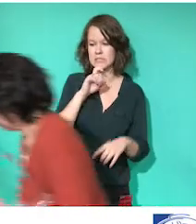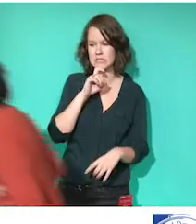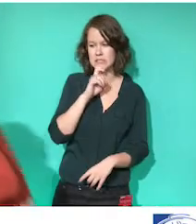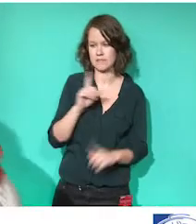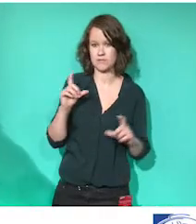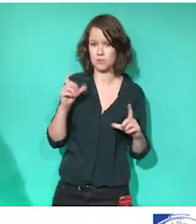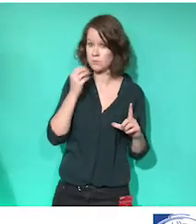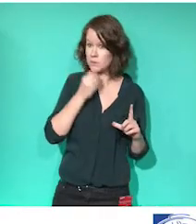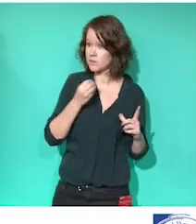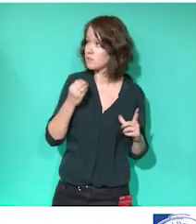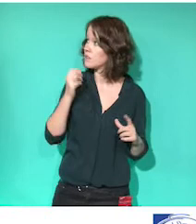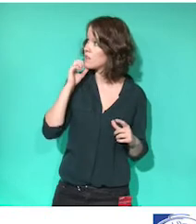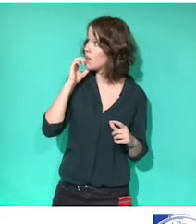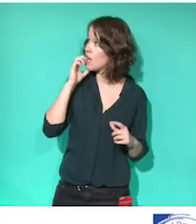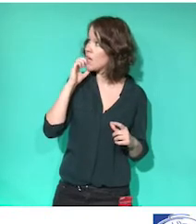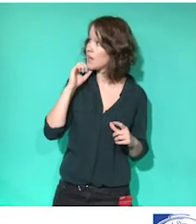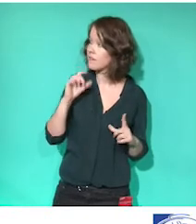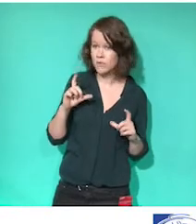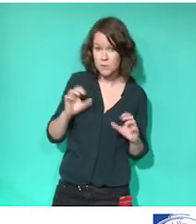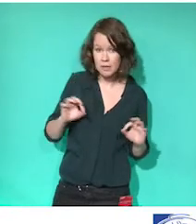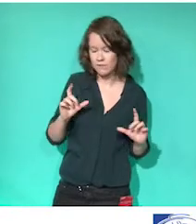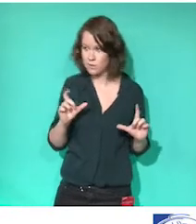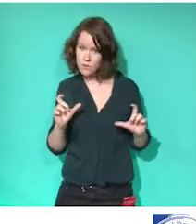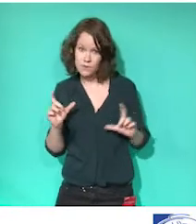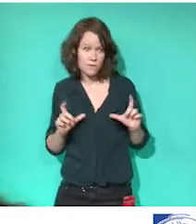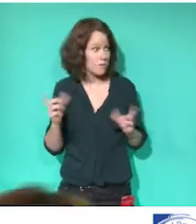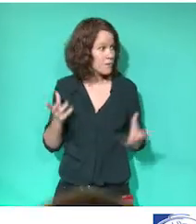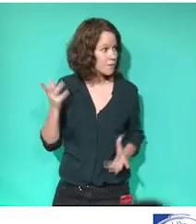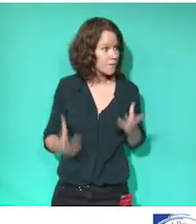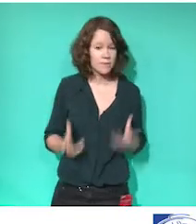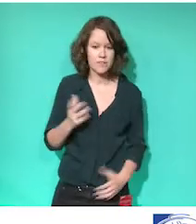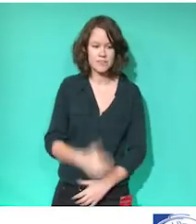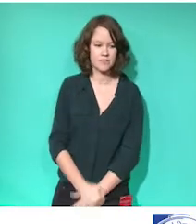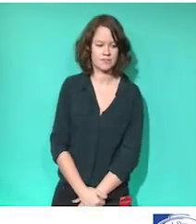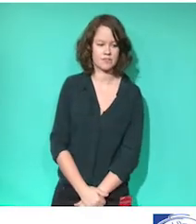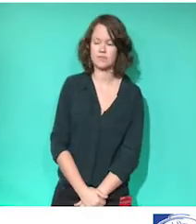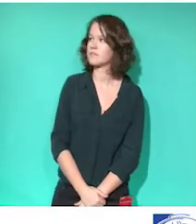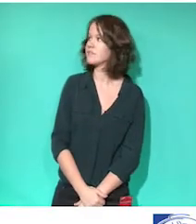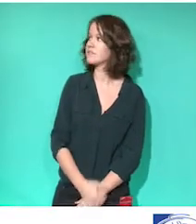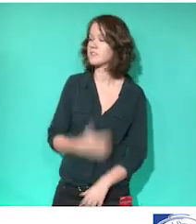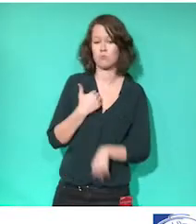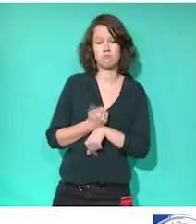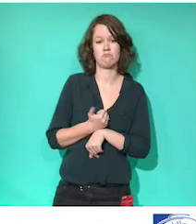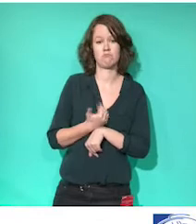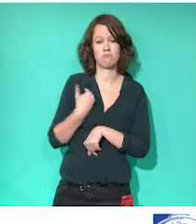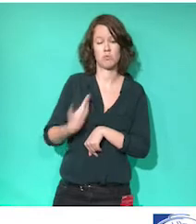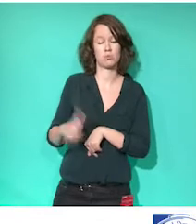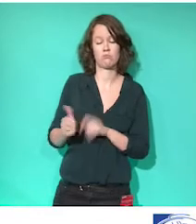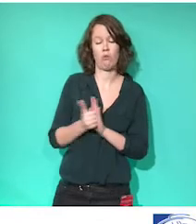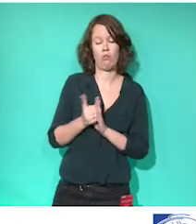photo ? Il y a eu la photo ? Il y a eu la photo ? Il n'y a pas eu la photo ? Il n'y a pas eu la photo ? Non, parce que... Moi, je suis juste là pour faire chronomètre, en fait.